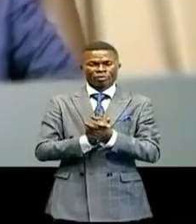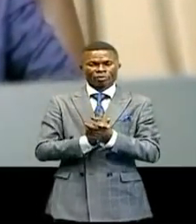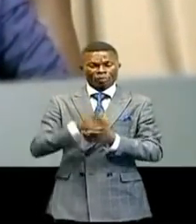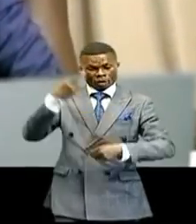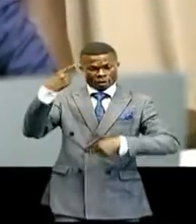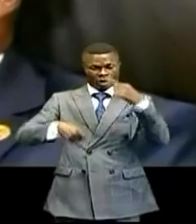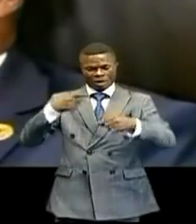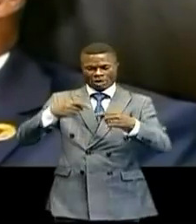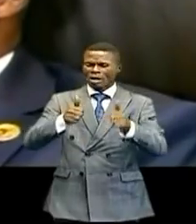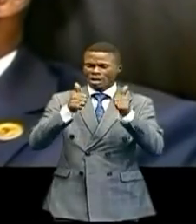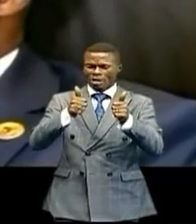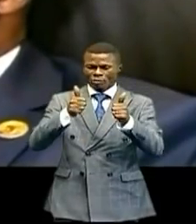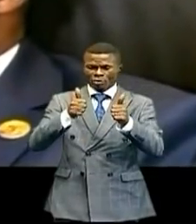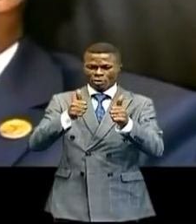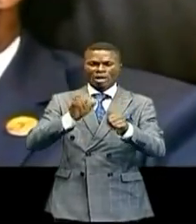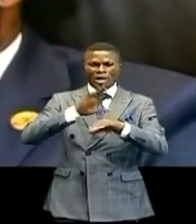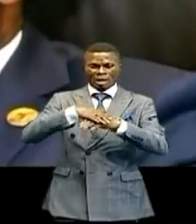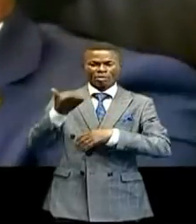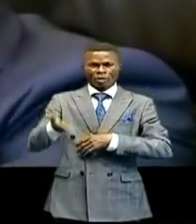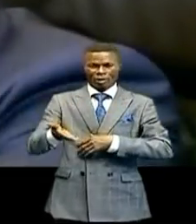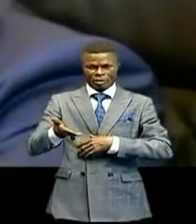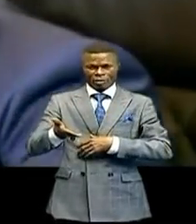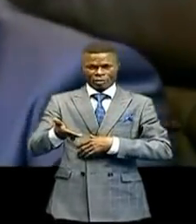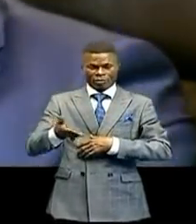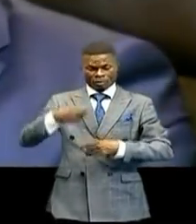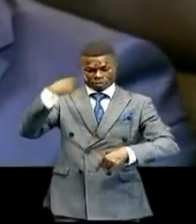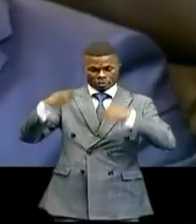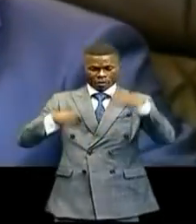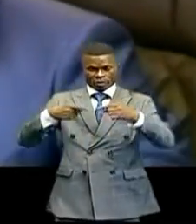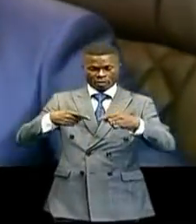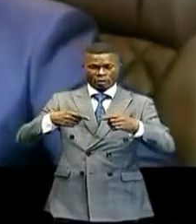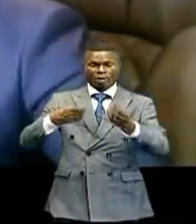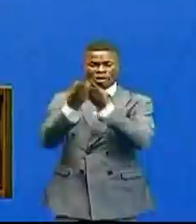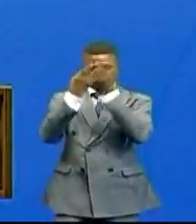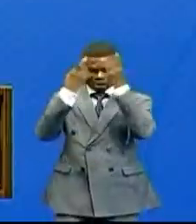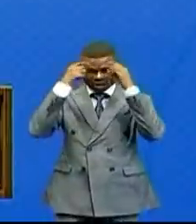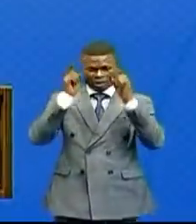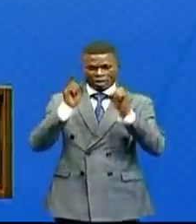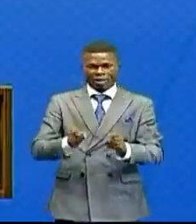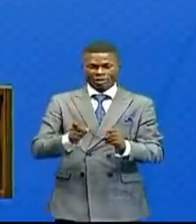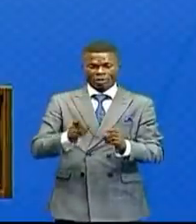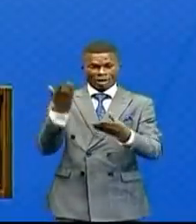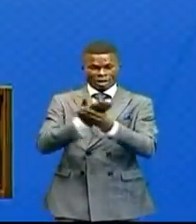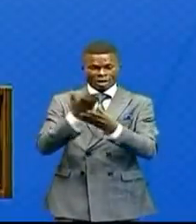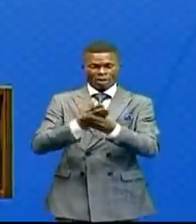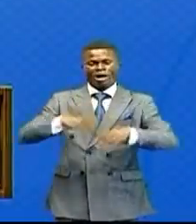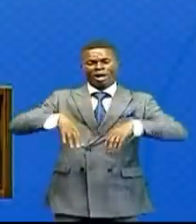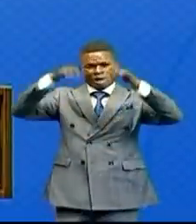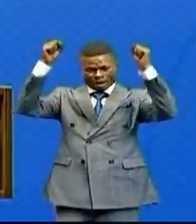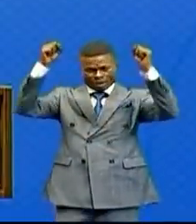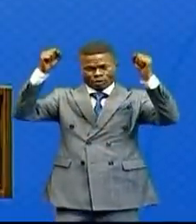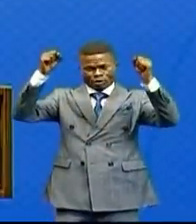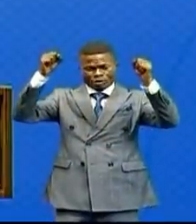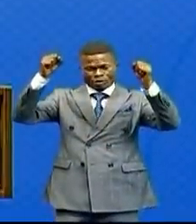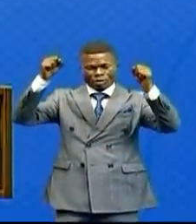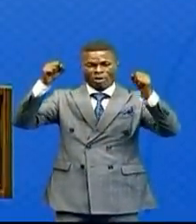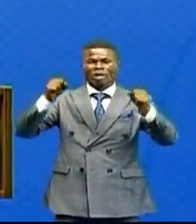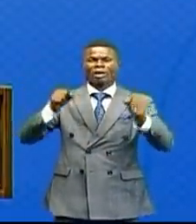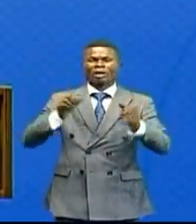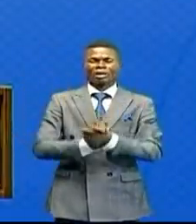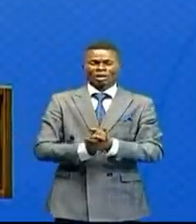débat riche s'en est suivi. Après débat et délibération, ces dossiers ont été adoptés,